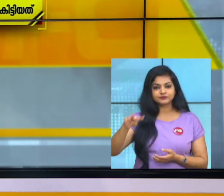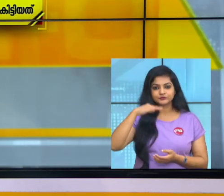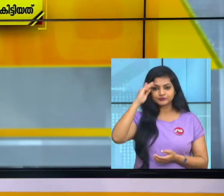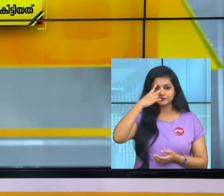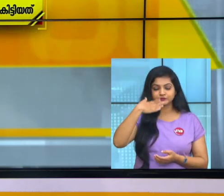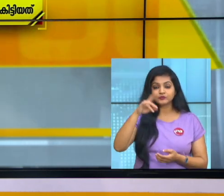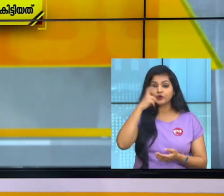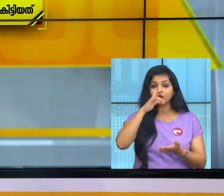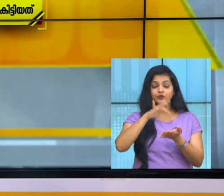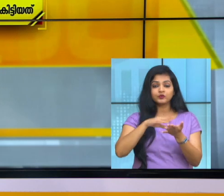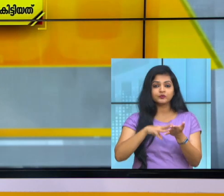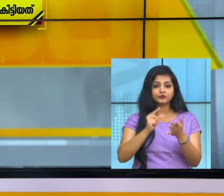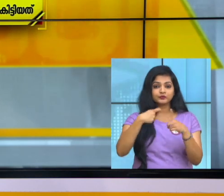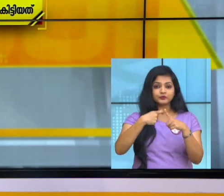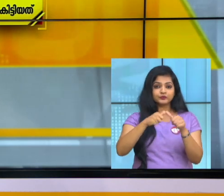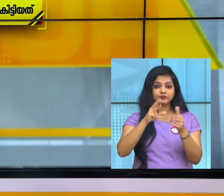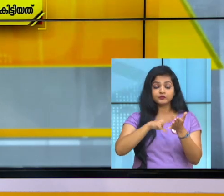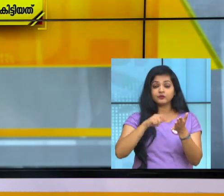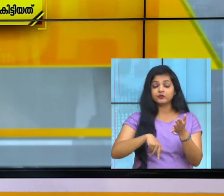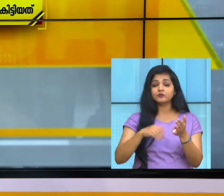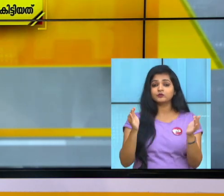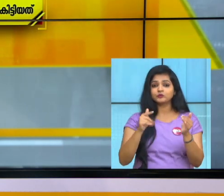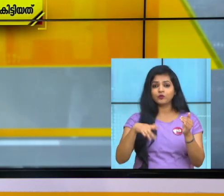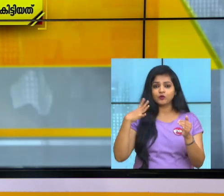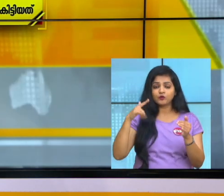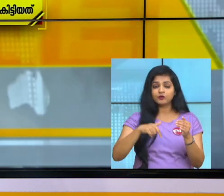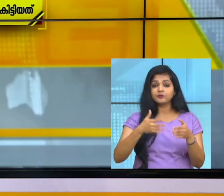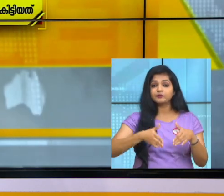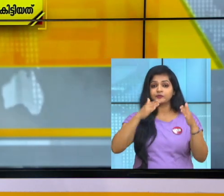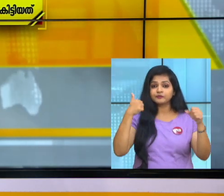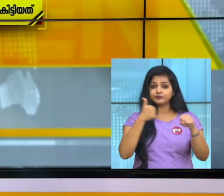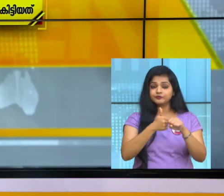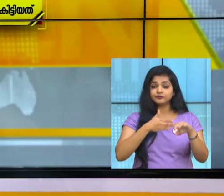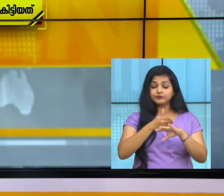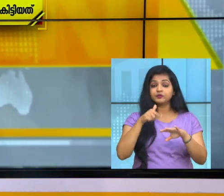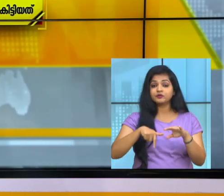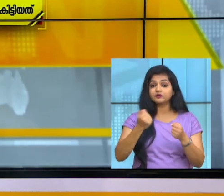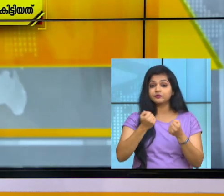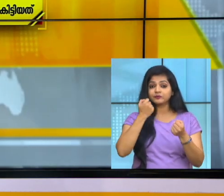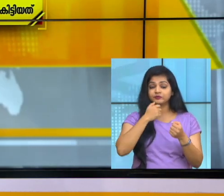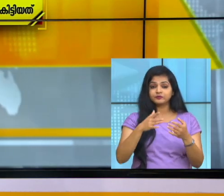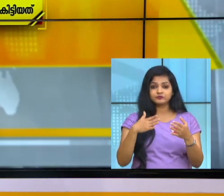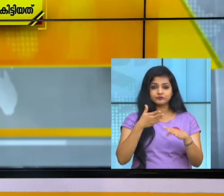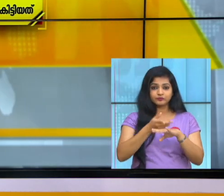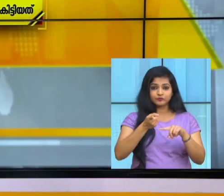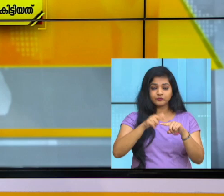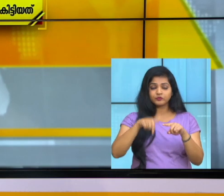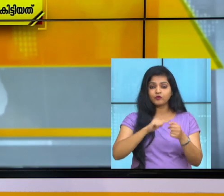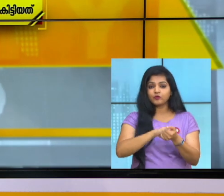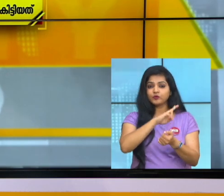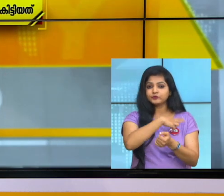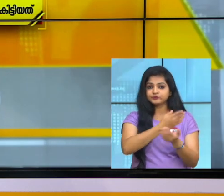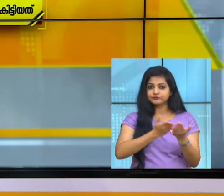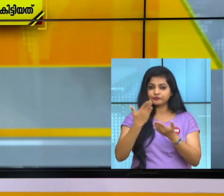വീണ്ടും. കോഴിക്കോട് മുക്കം മണാശ്ശേരിയിൽ മിനി ലോറി മരത്തിലിടിച്ച അപകടം. പരിക്കേറ്റ ഡ്രൈവറെ ആശുപത്രിയിൽ പ്രവേശിപ്പിച്ചു. അഭിജിത്ത് മുഴക്കുന്ന് വിവരങ്ങളുമായി കോഴിക്കോട് നിന്ന്